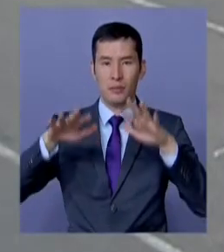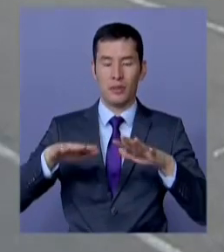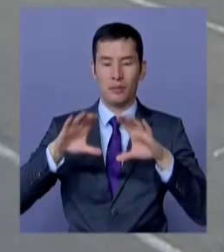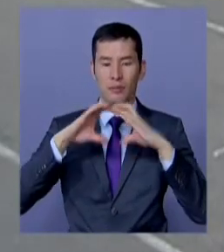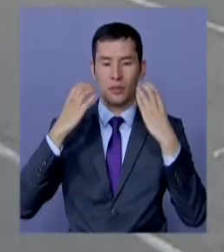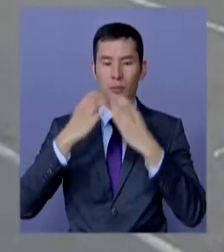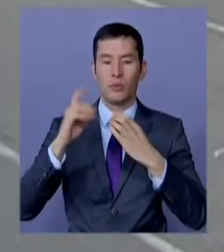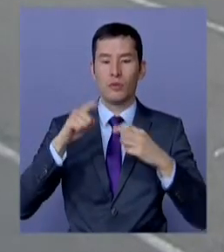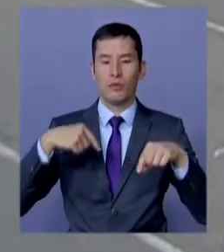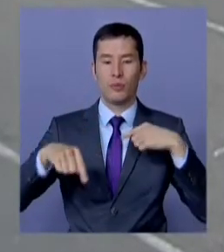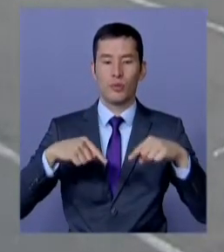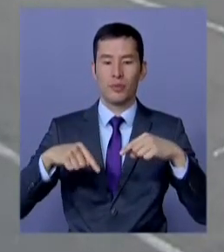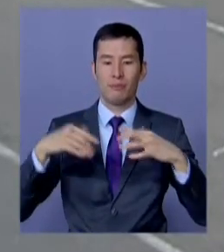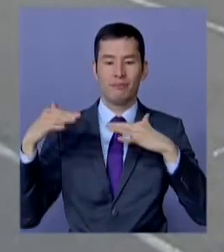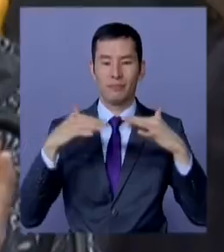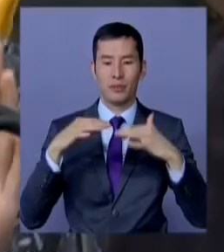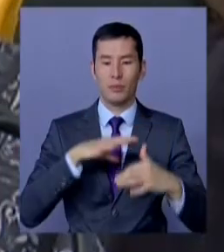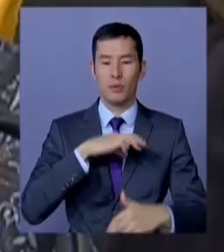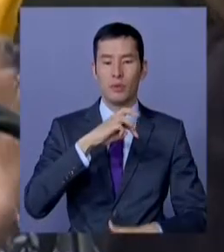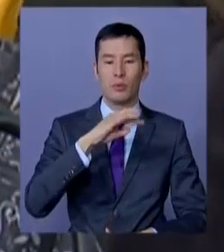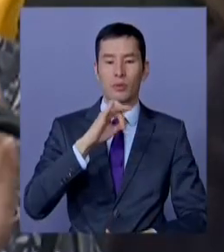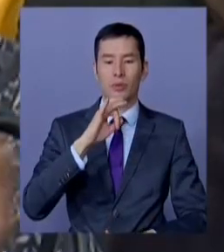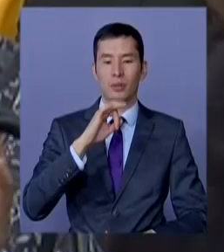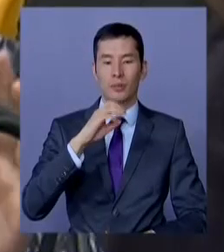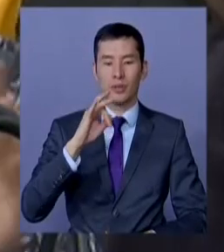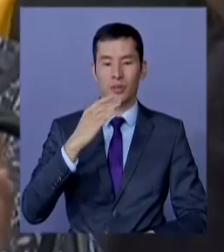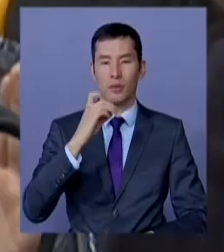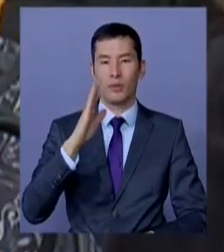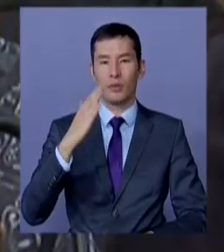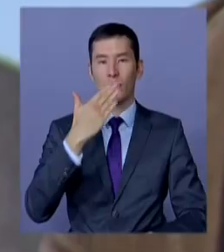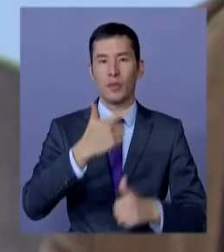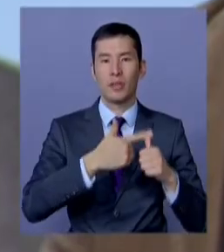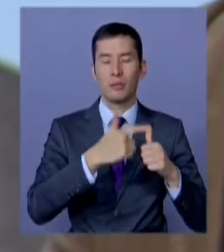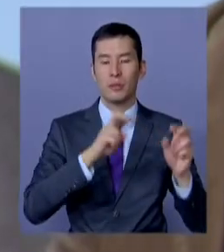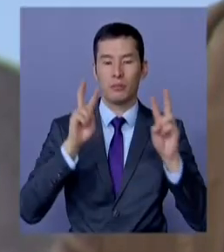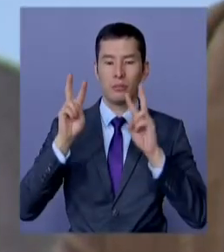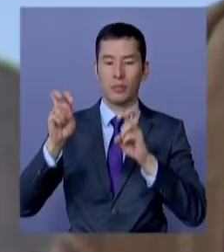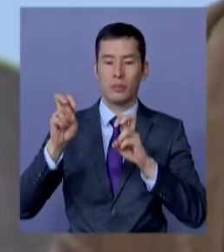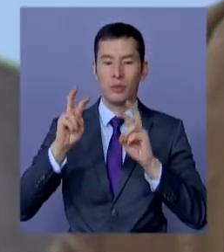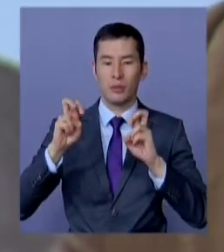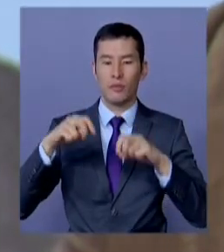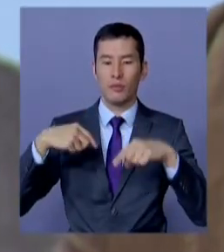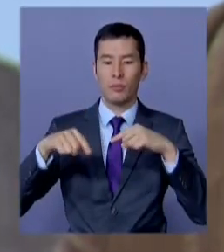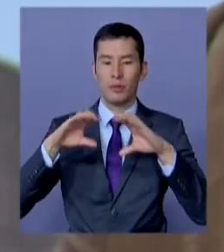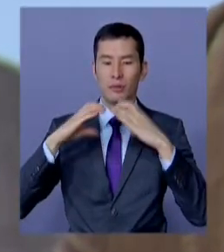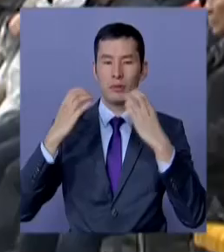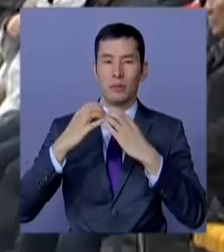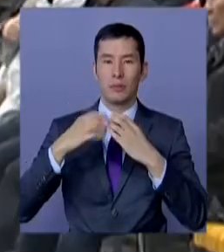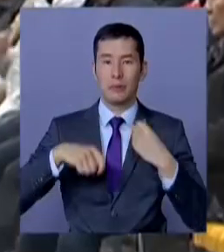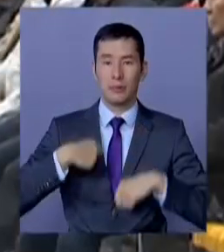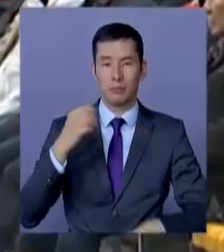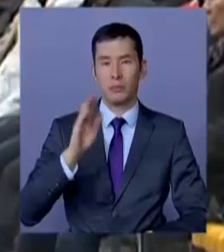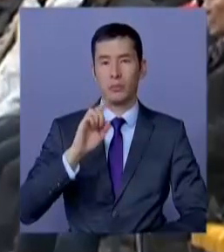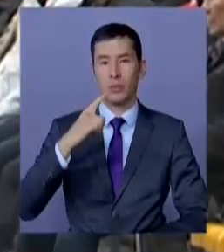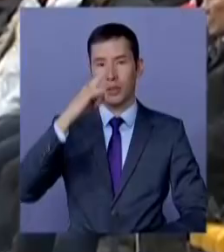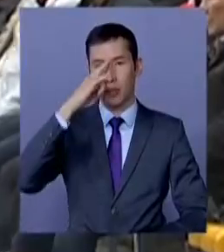футбол турнирі аясында өтті. Кешенге Мұхтар Әуезовтің атын беру және жазушының атындағы футбол турнирін өткізу бекер емес. Себебі Қазақ